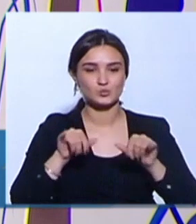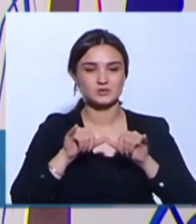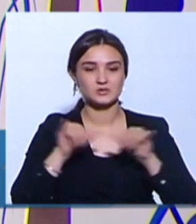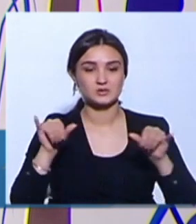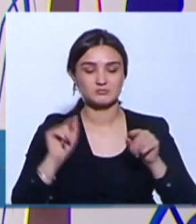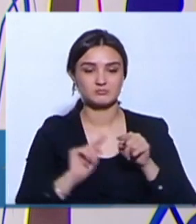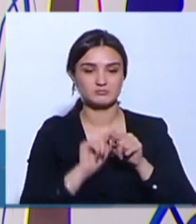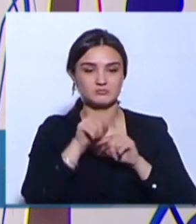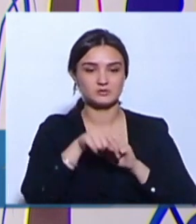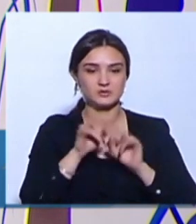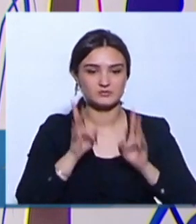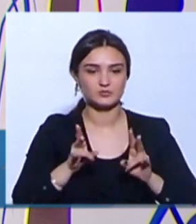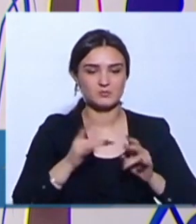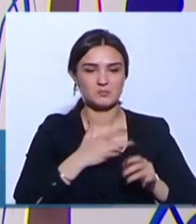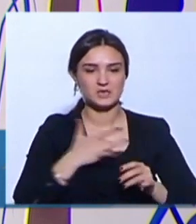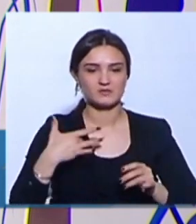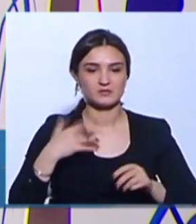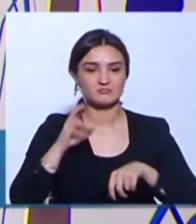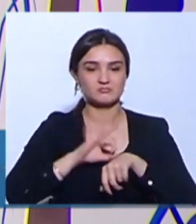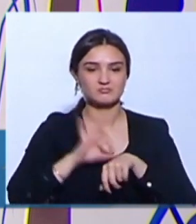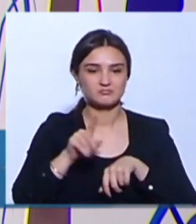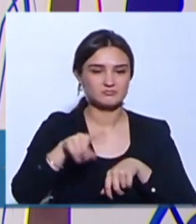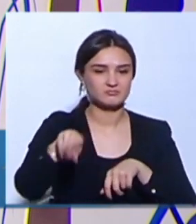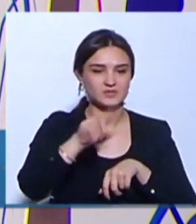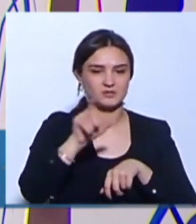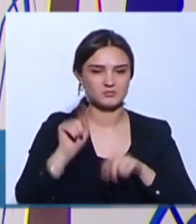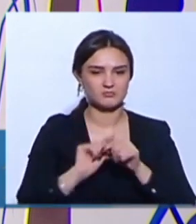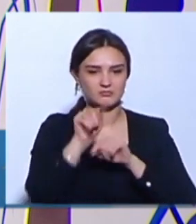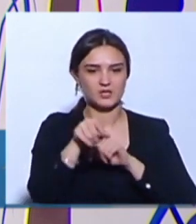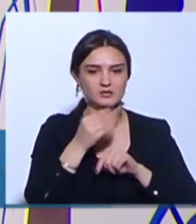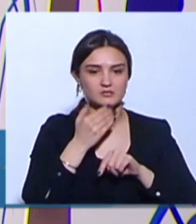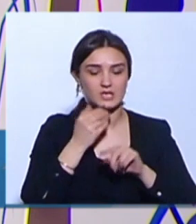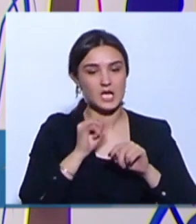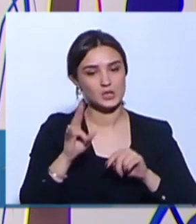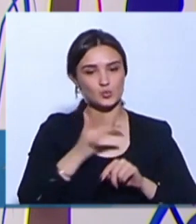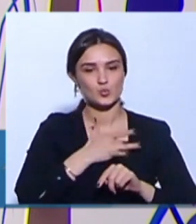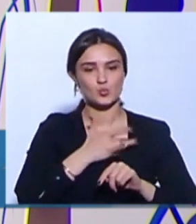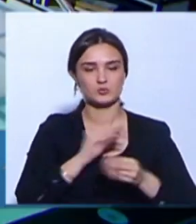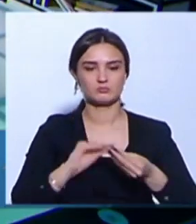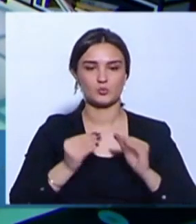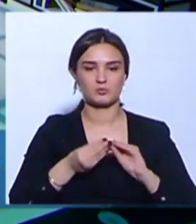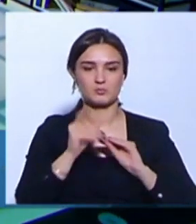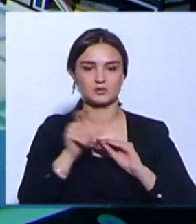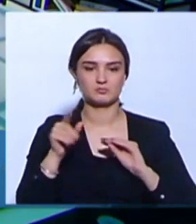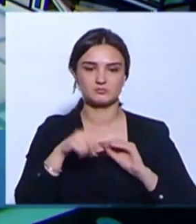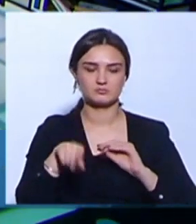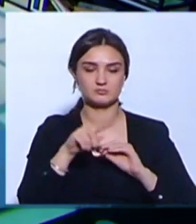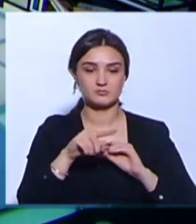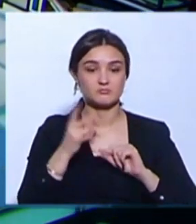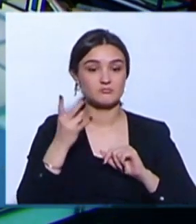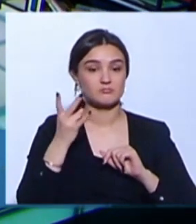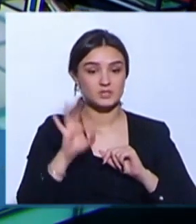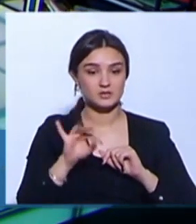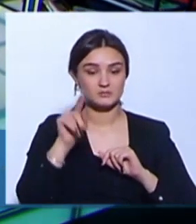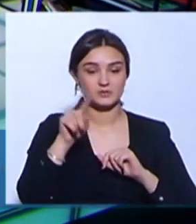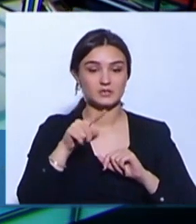მდგომარეობით, მაგალითად, ფილტვის ქრონიკული დაავადების მქონე ადამიანი, ან გულ-სისხლძარღვთა პათოლოგიის მქონე ადამიანი. თუმცა ის, რაც